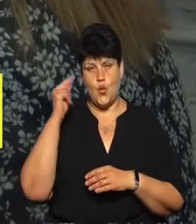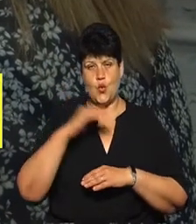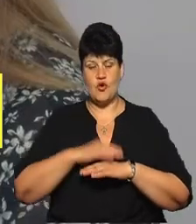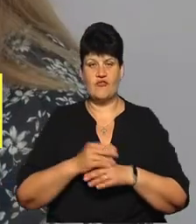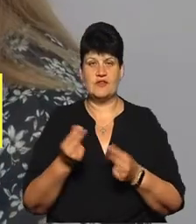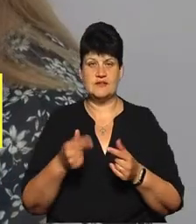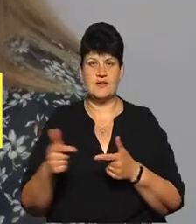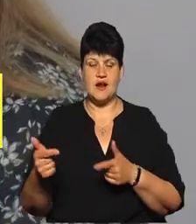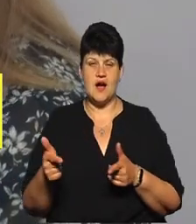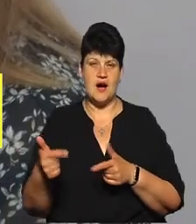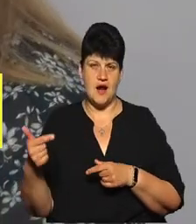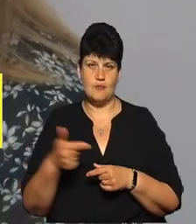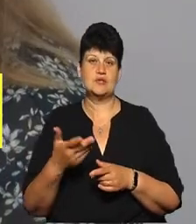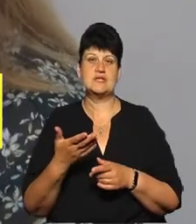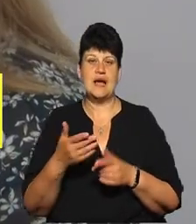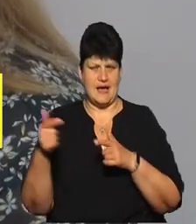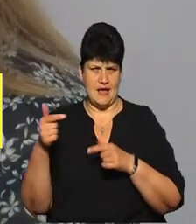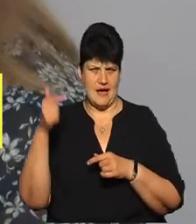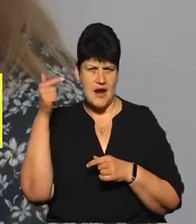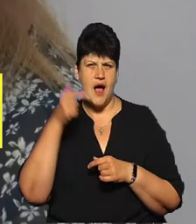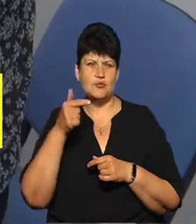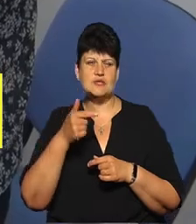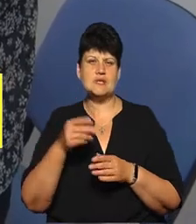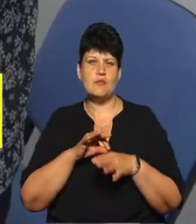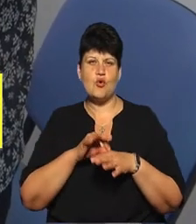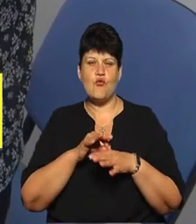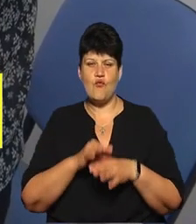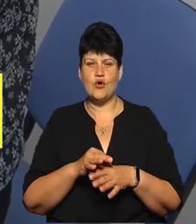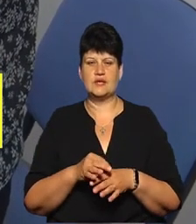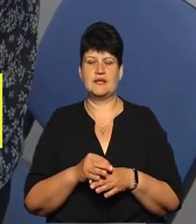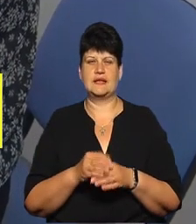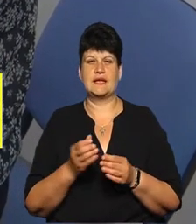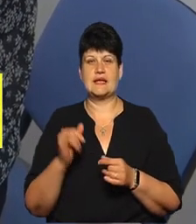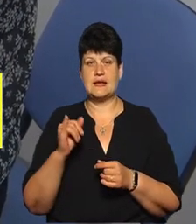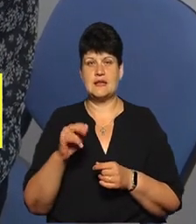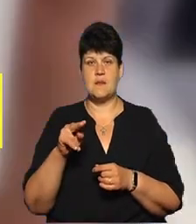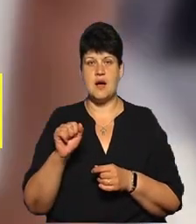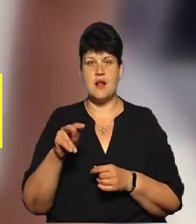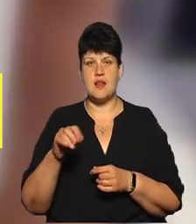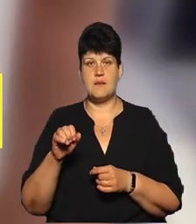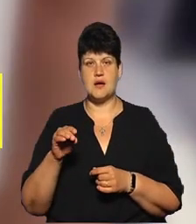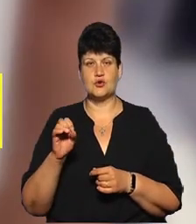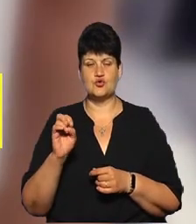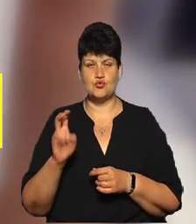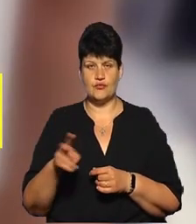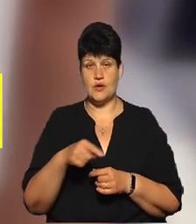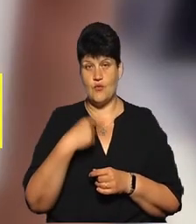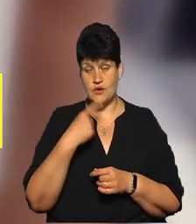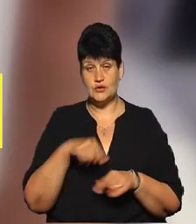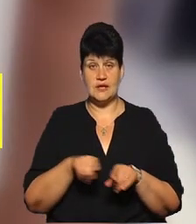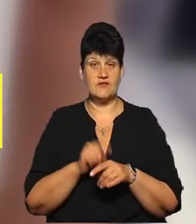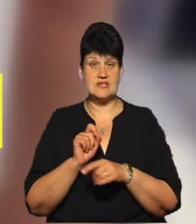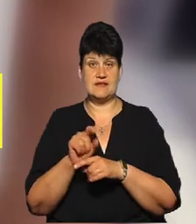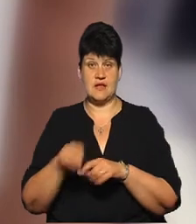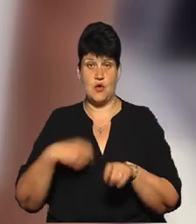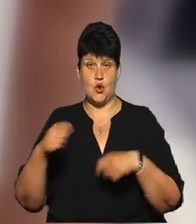хлопця співорганізаторка ініціативи для переселенців «Безпечний простір» Ірина Паламарчук. За її словами, таке ж завдання роздали